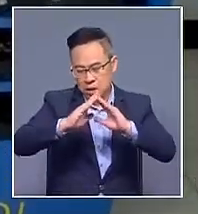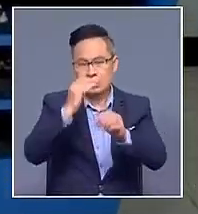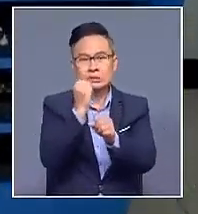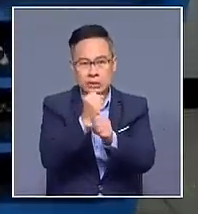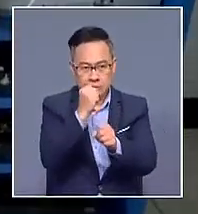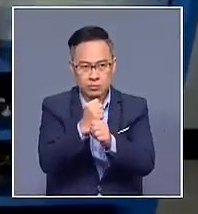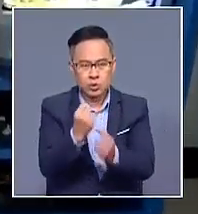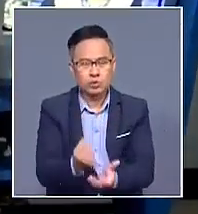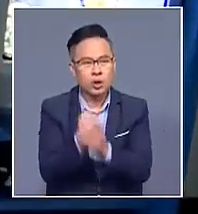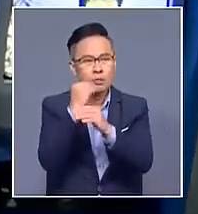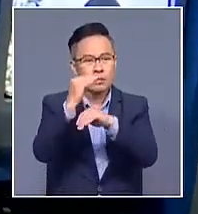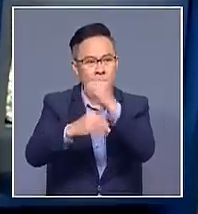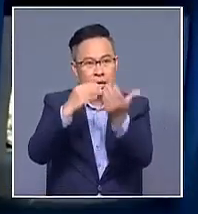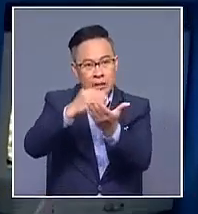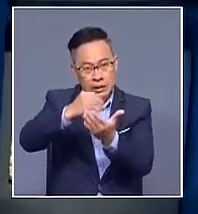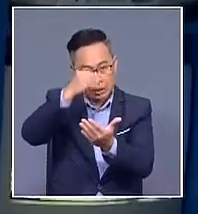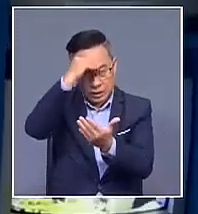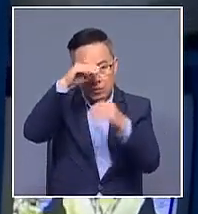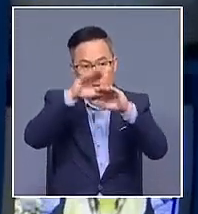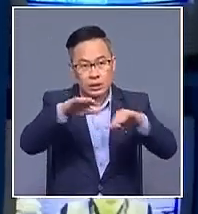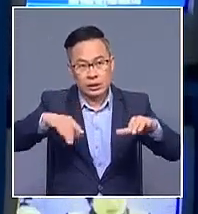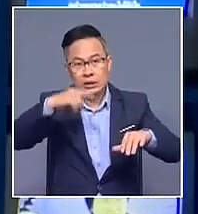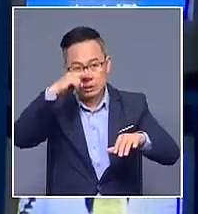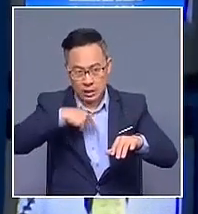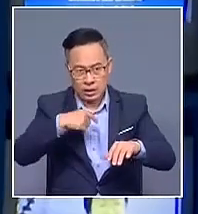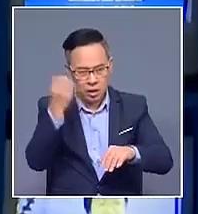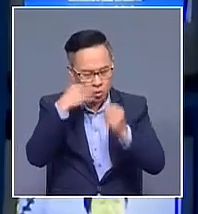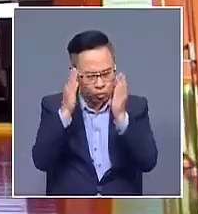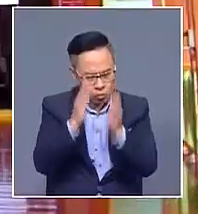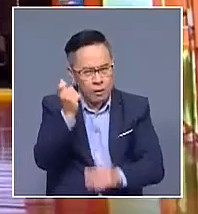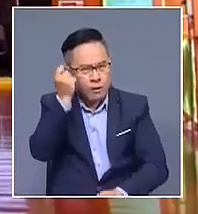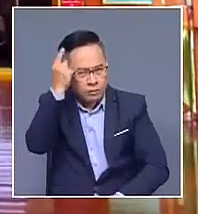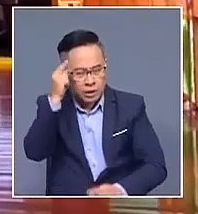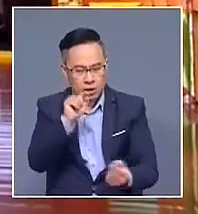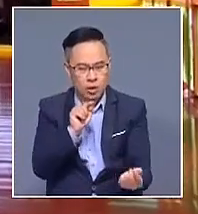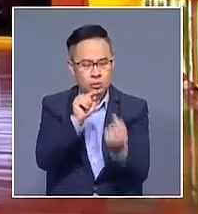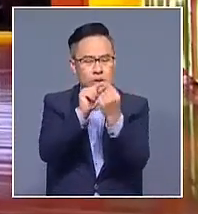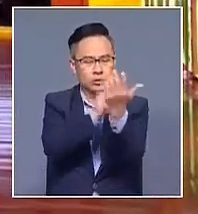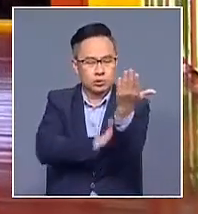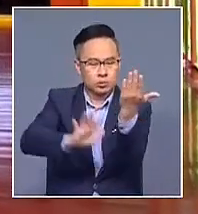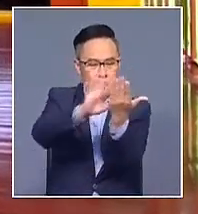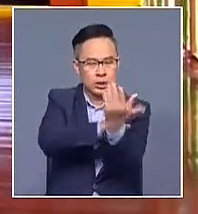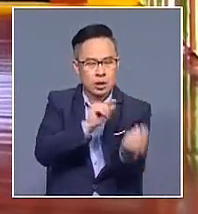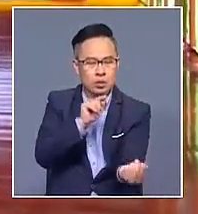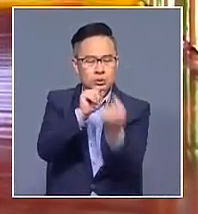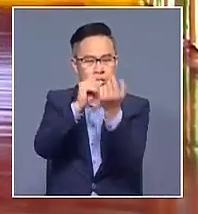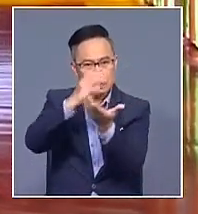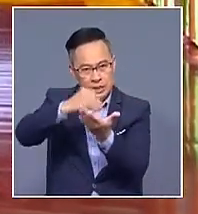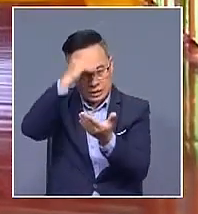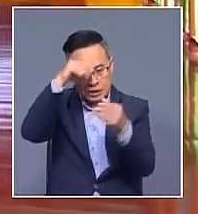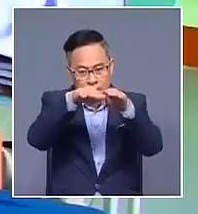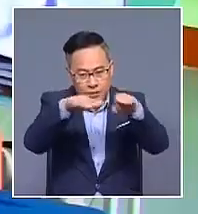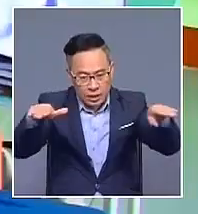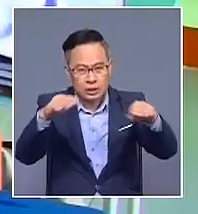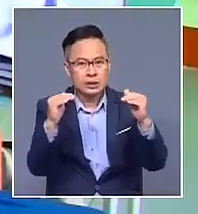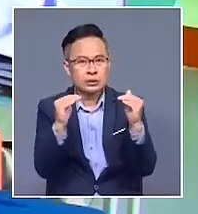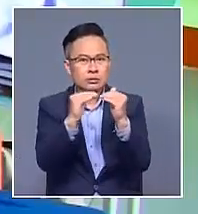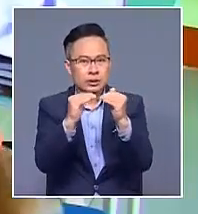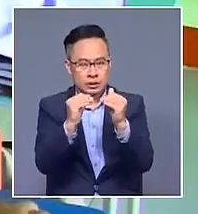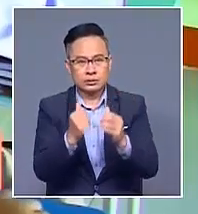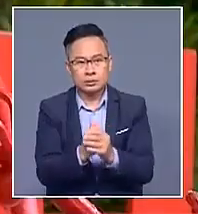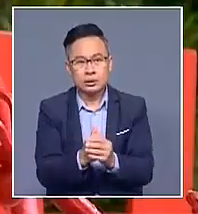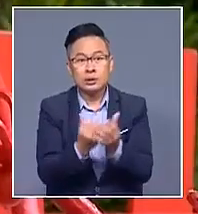ขึ้นให้น้องๆทุกคนมีการศึกษาที่อย่างน้อยก็เท่าเทียมกันมากขึ้นในทั่วประเทศในของสำหรับมาตรฐานประเทศรว